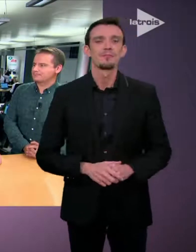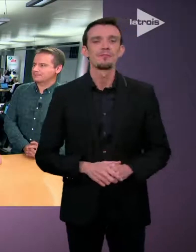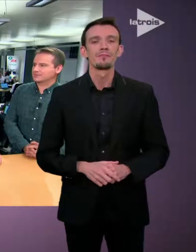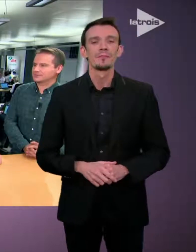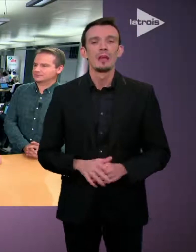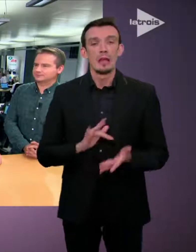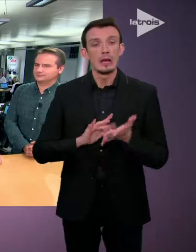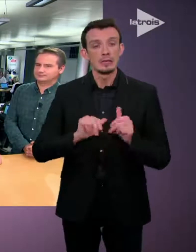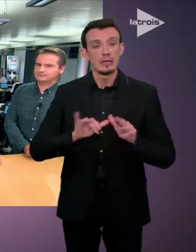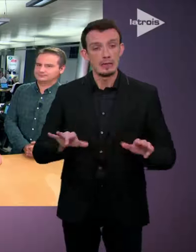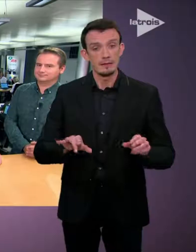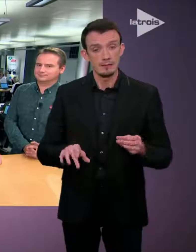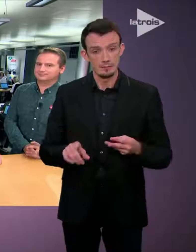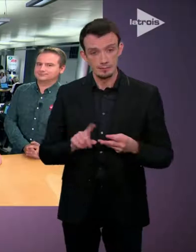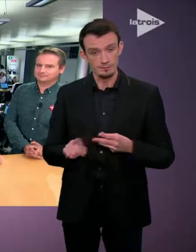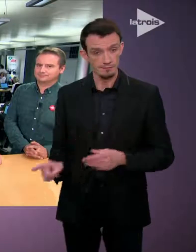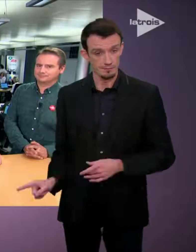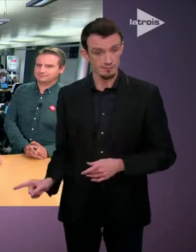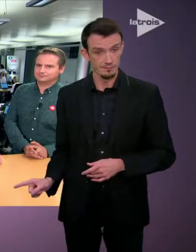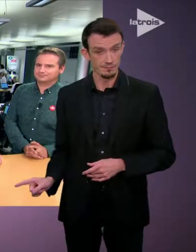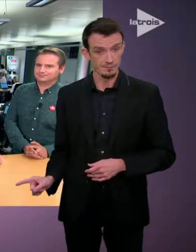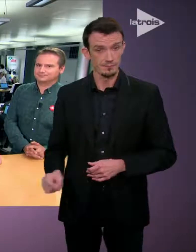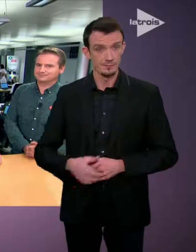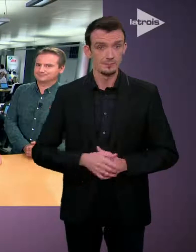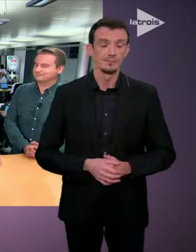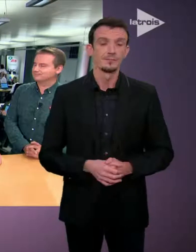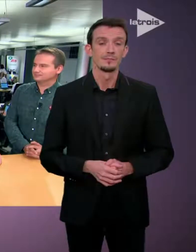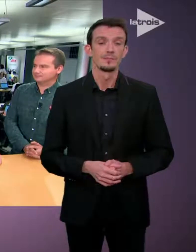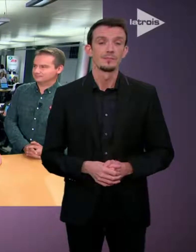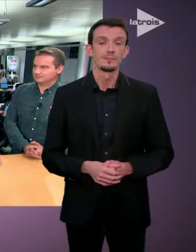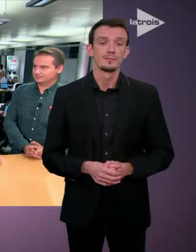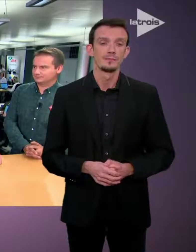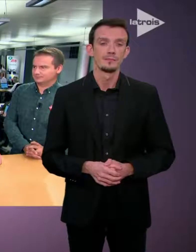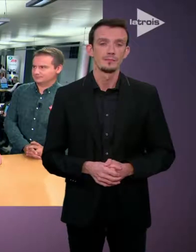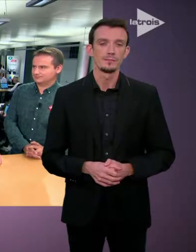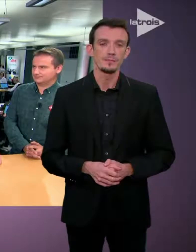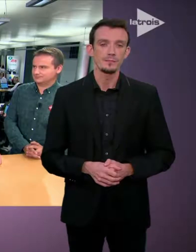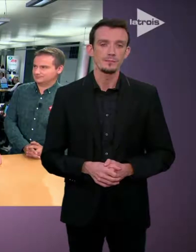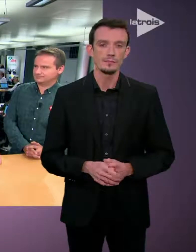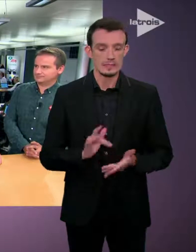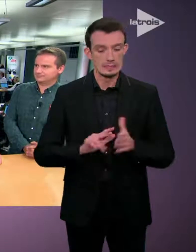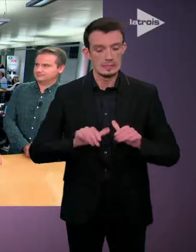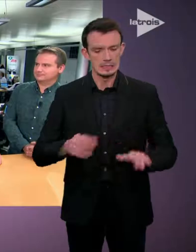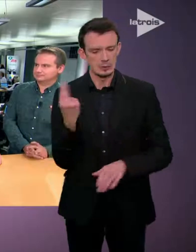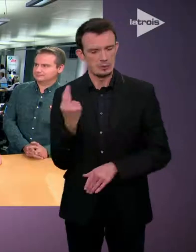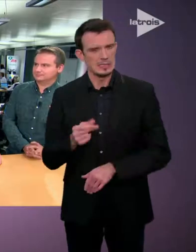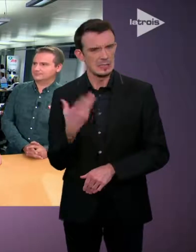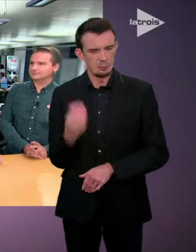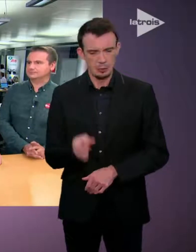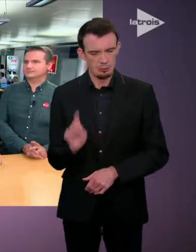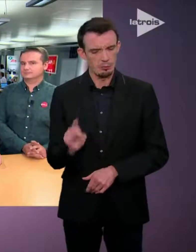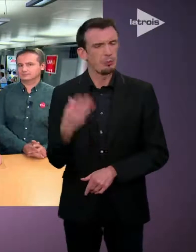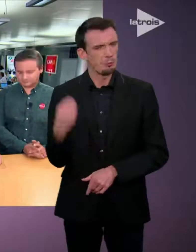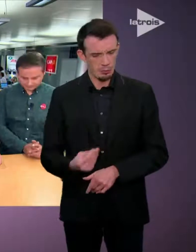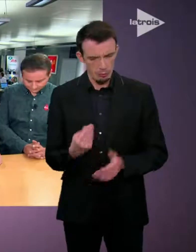Internet, n'oubliez pas, Internet, c'est un canal très efficace et qui fonctionne bien. cap48.be, il est sous-utilisé pour le moment, donc n'hésitez pas à donner